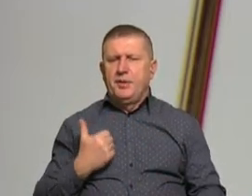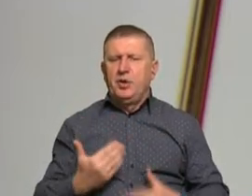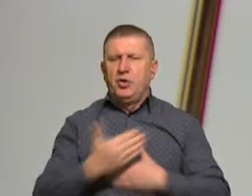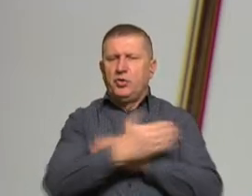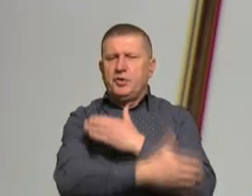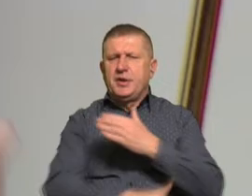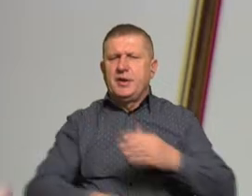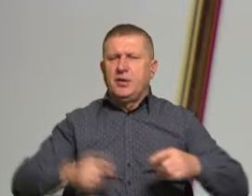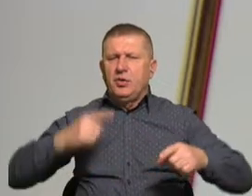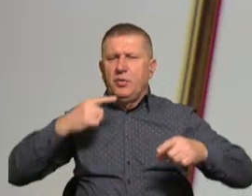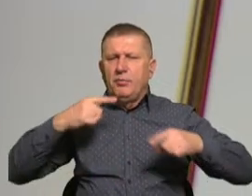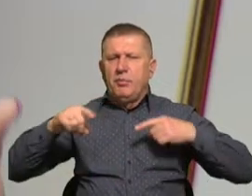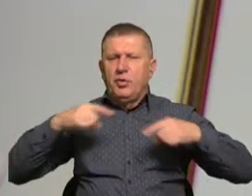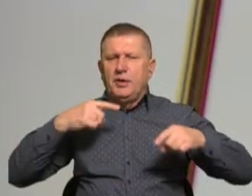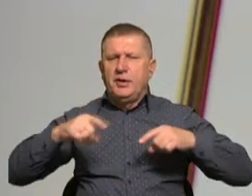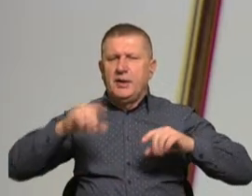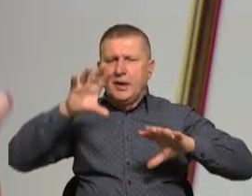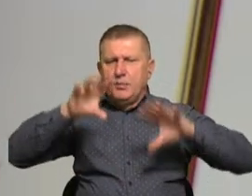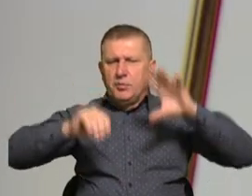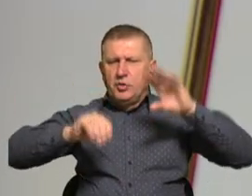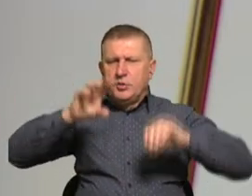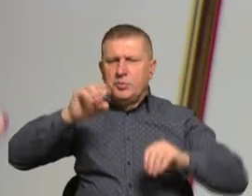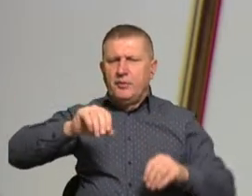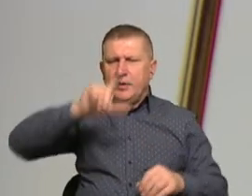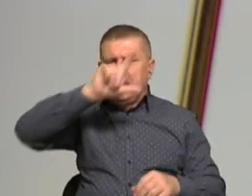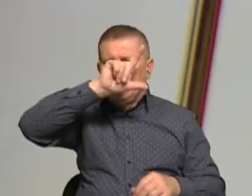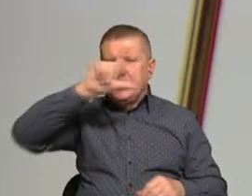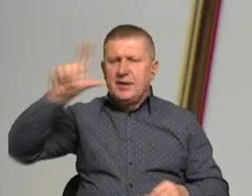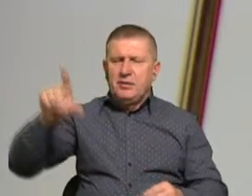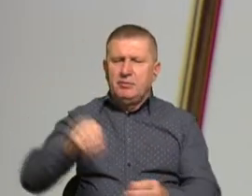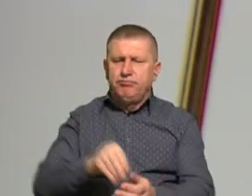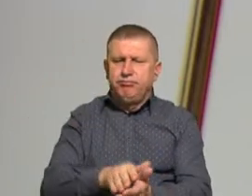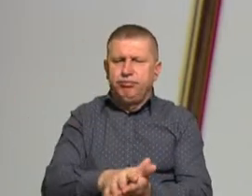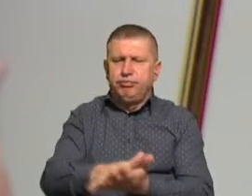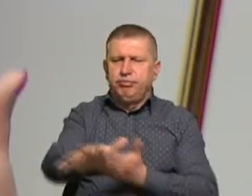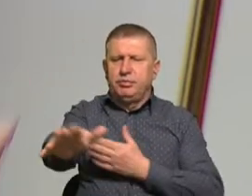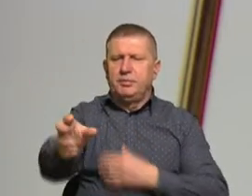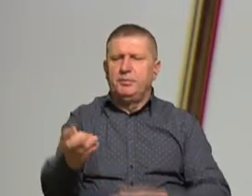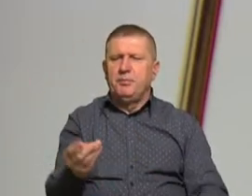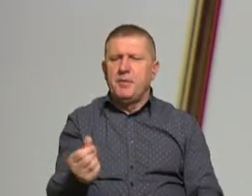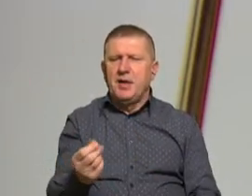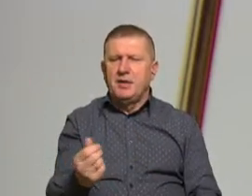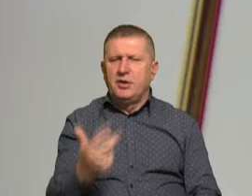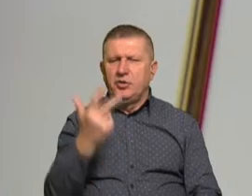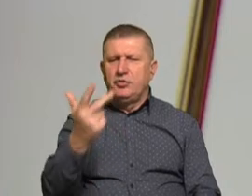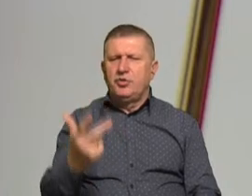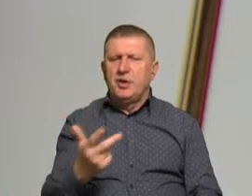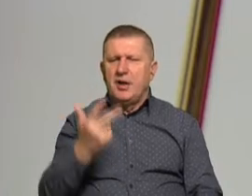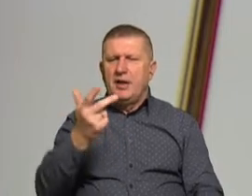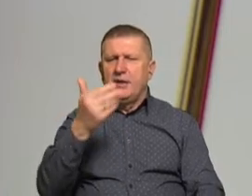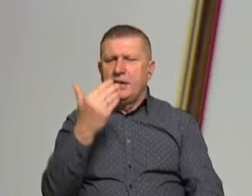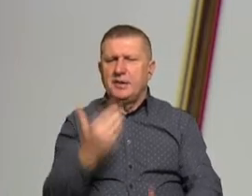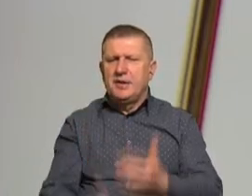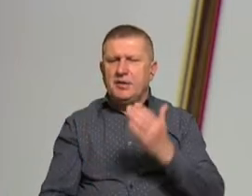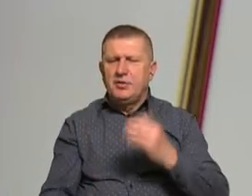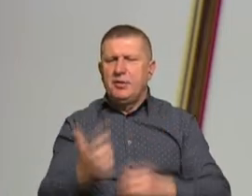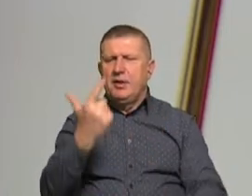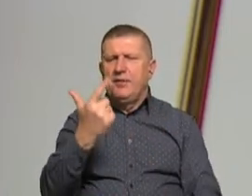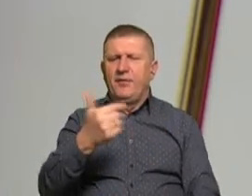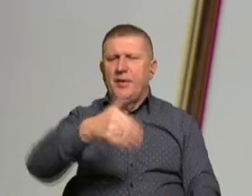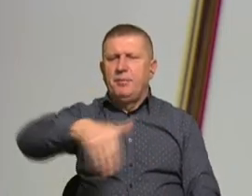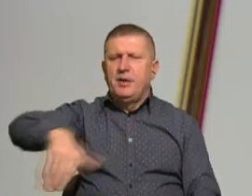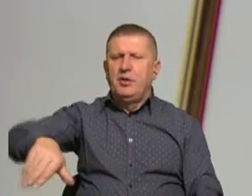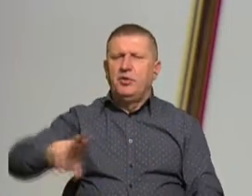politykę podsumować tak. Zakład marnotrawienia środków, bo zmarnowaliśmy 3 lata i 2 miliony złotych